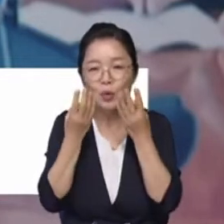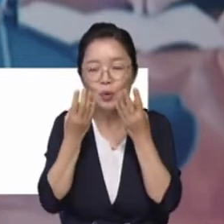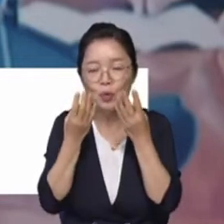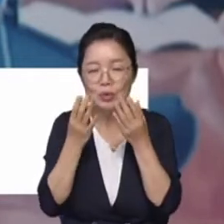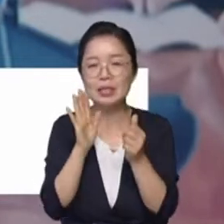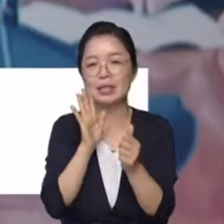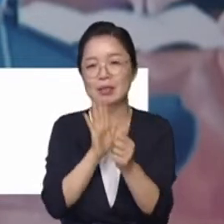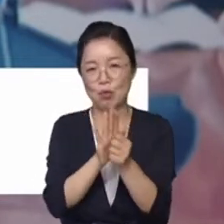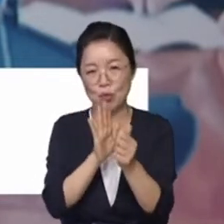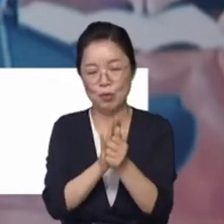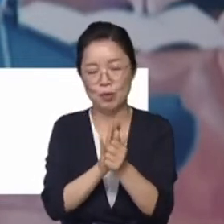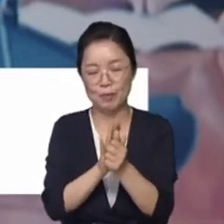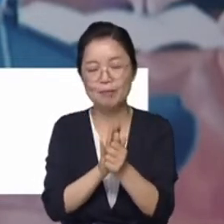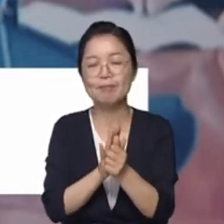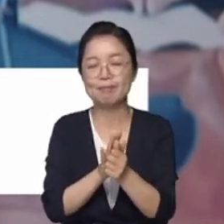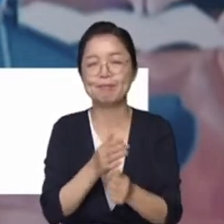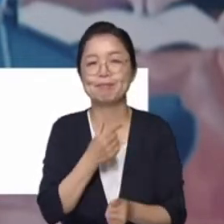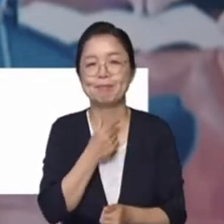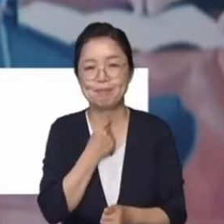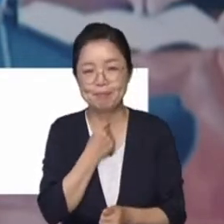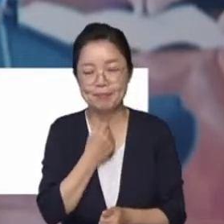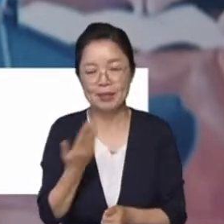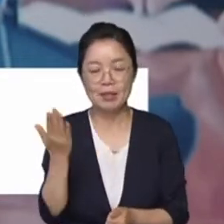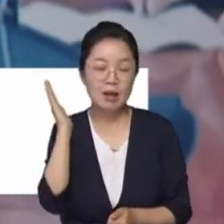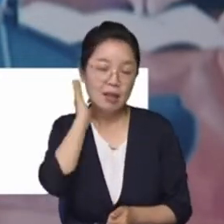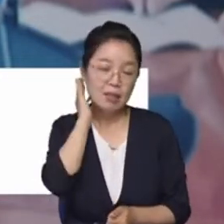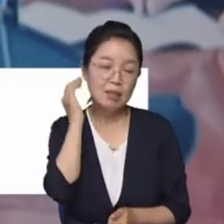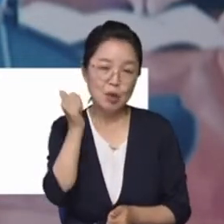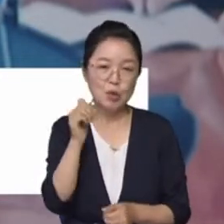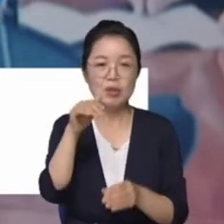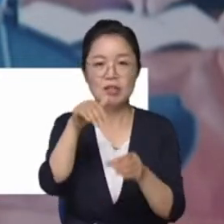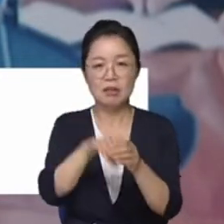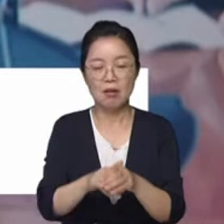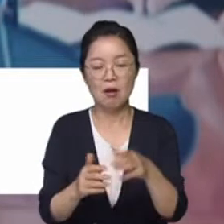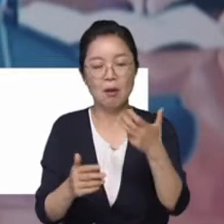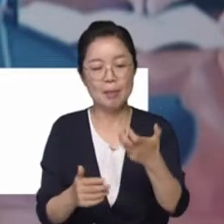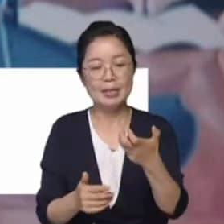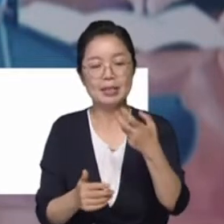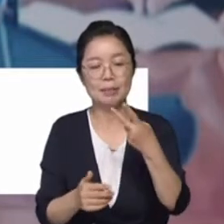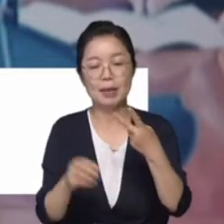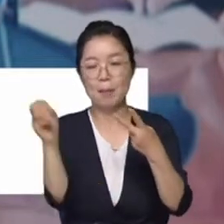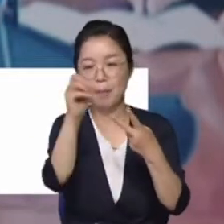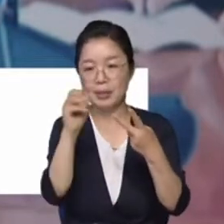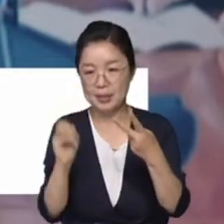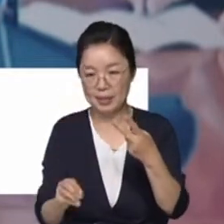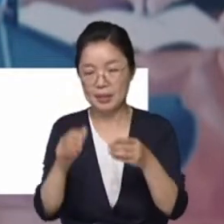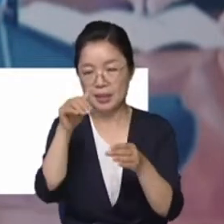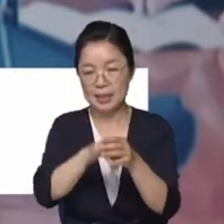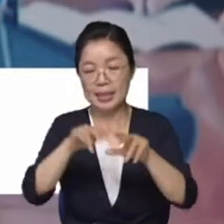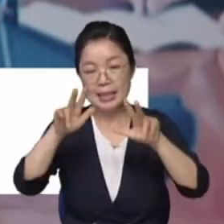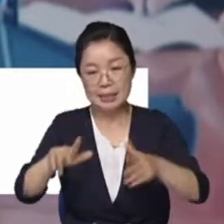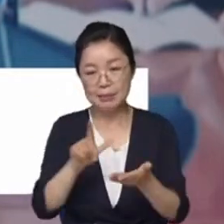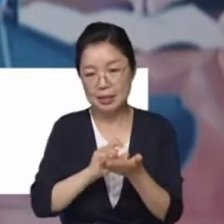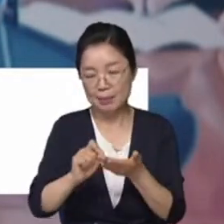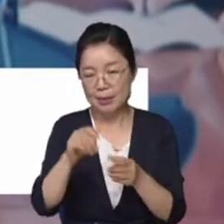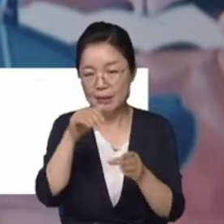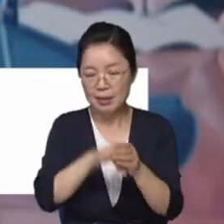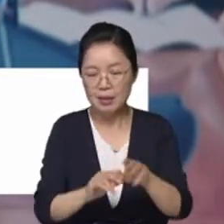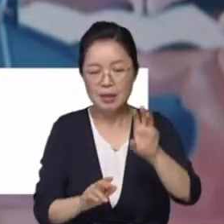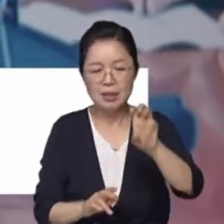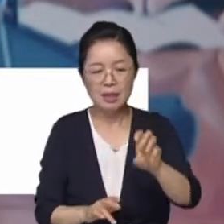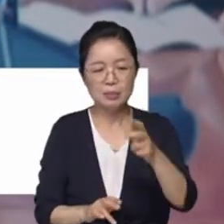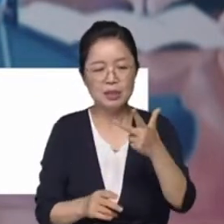바람을 일으키고 싶습니다. 지난 대통령 선거에 82%의 투표율을 보였지만 이번 지방선거에